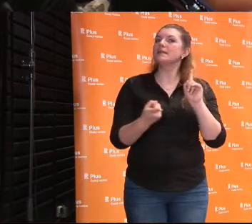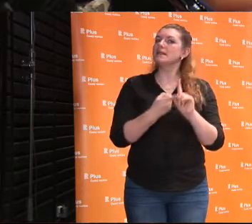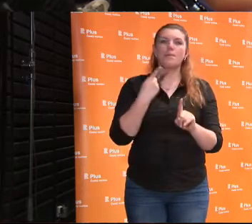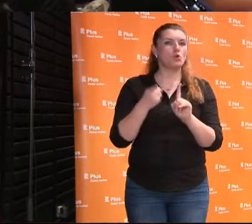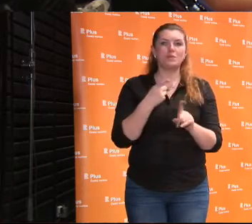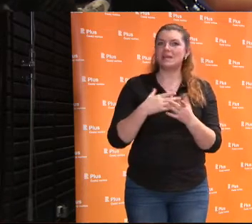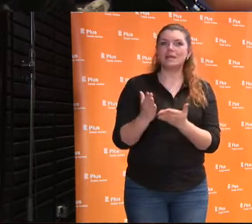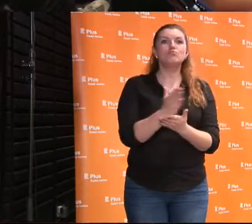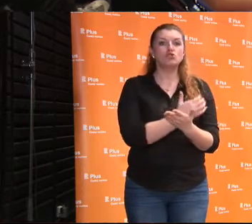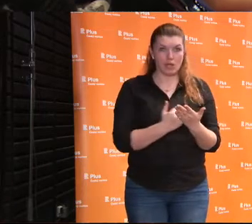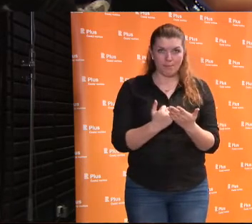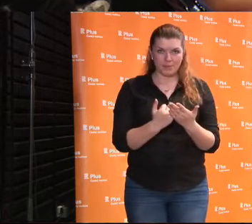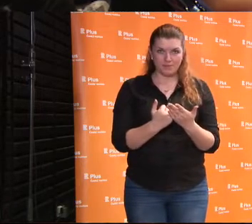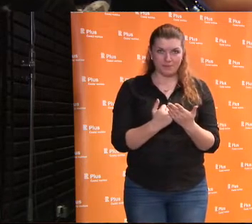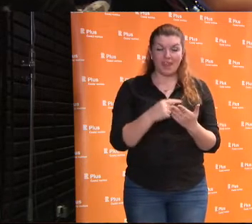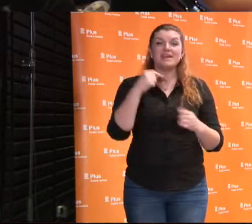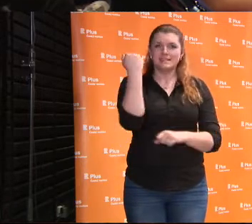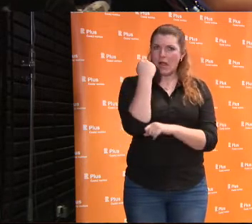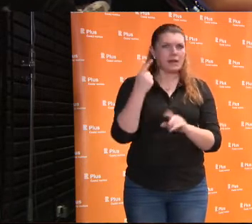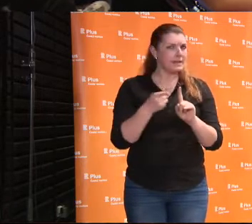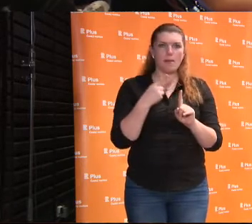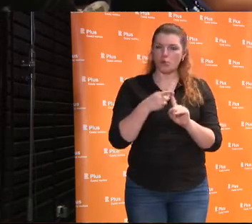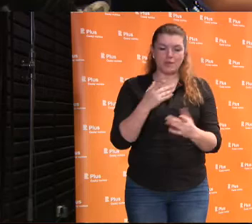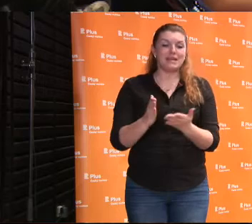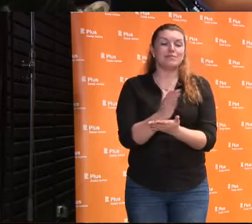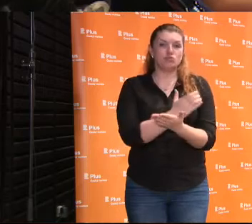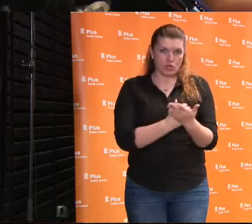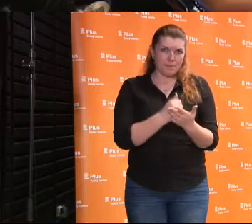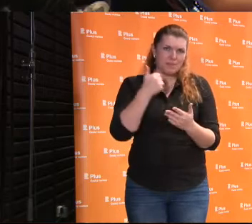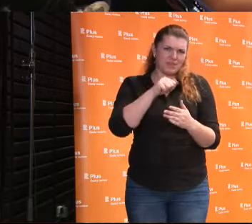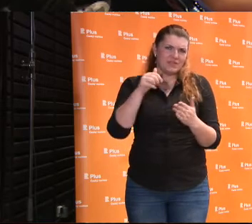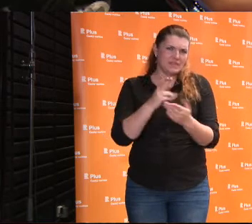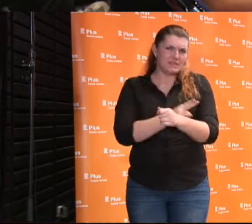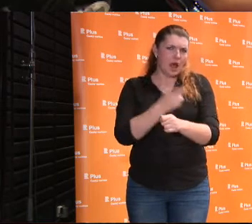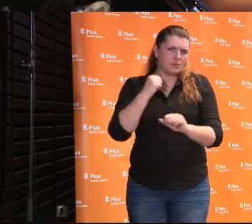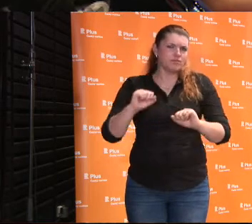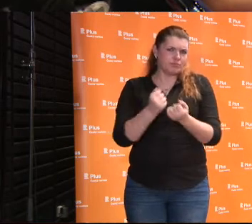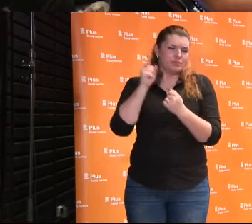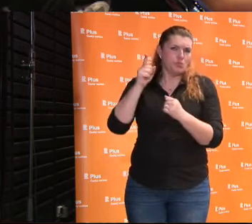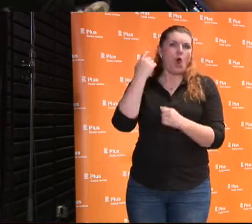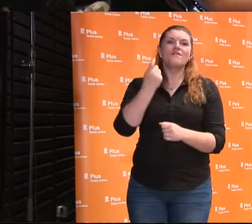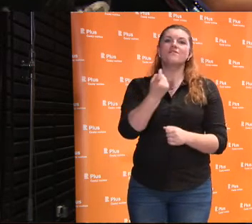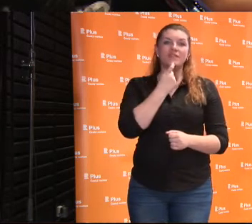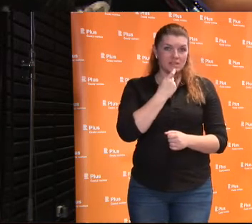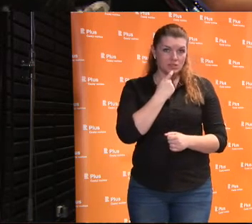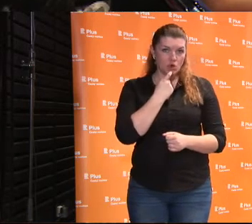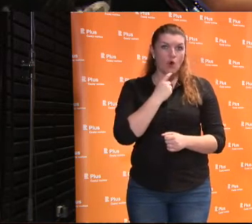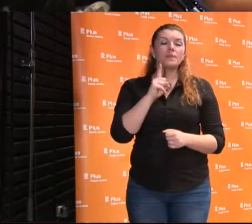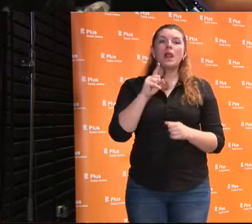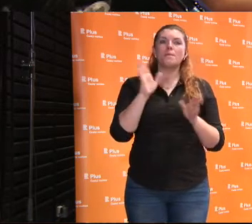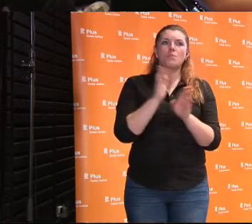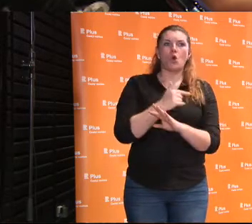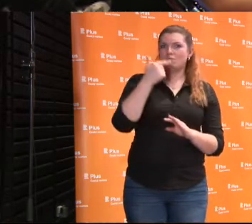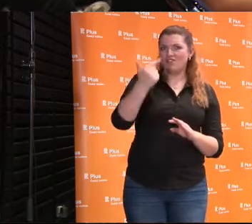zemí, která s tímto základním nepodmíněným příjmem pracovala, bylo Finsko, nicméně po 2 letech vlastně toho experimentu tato země